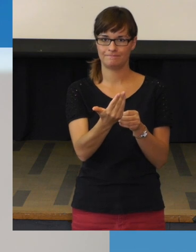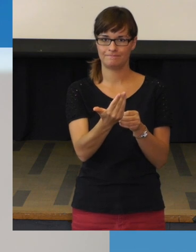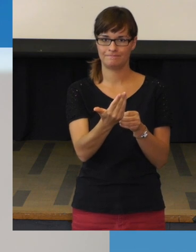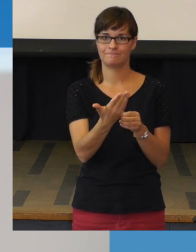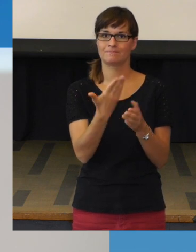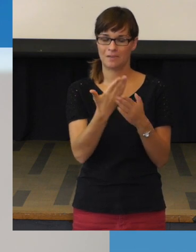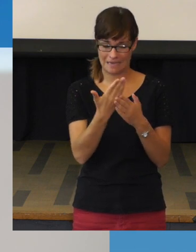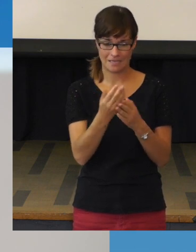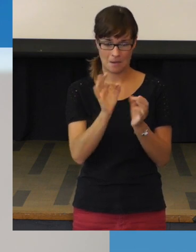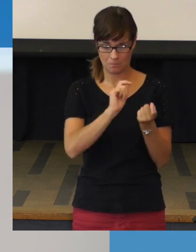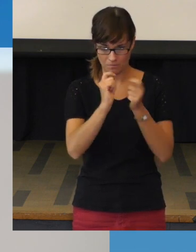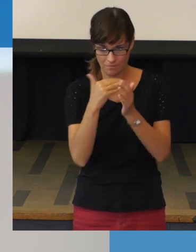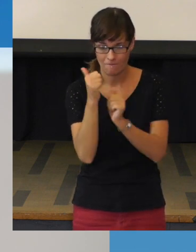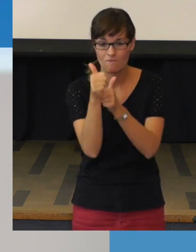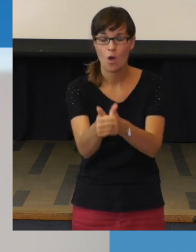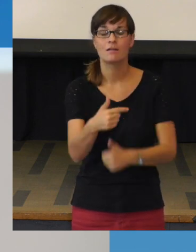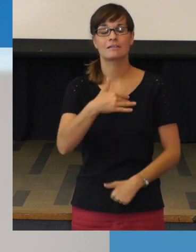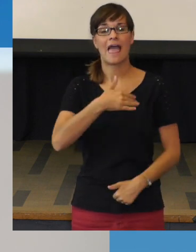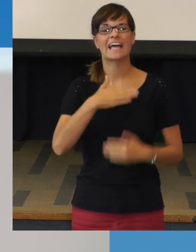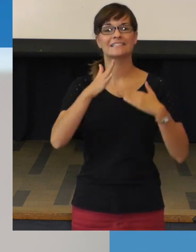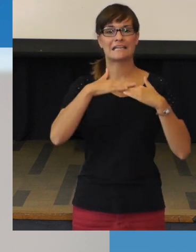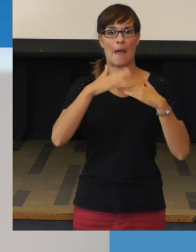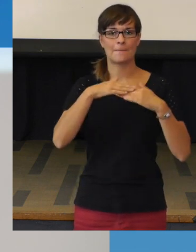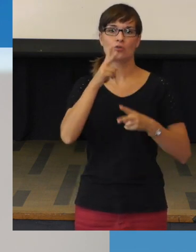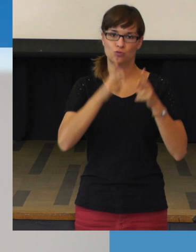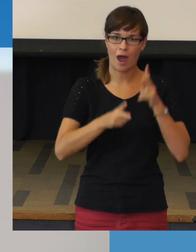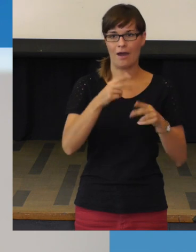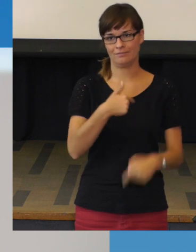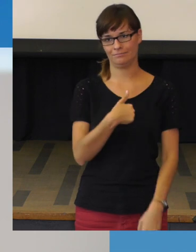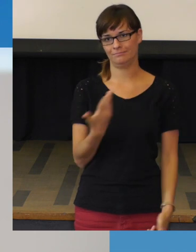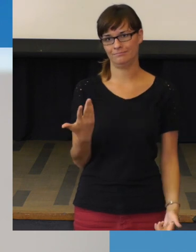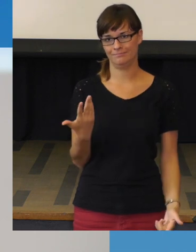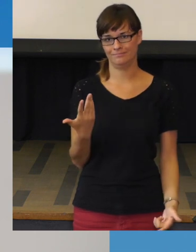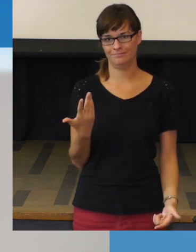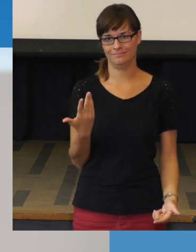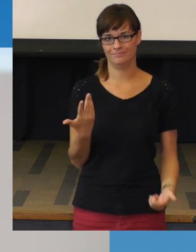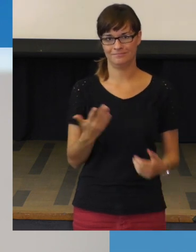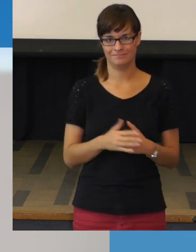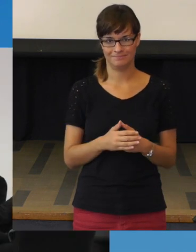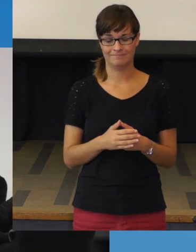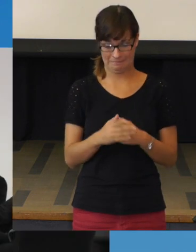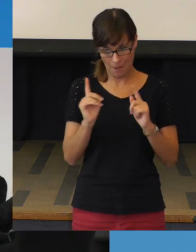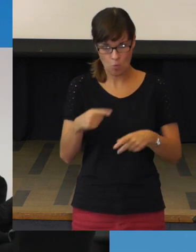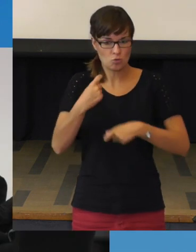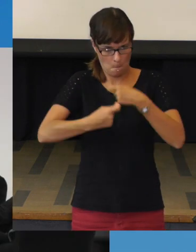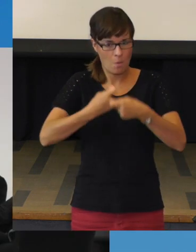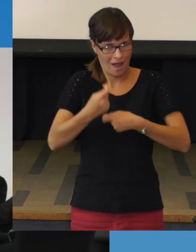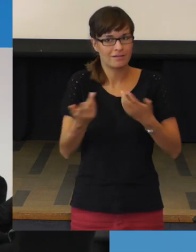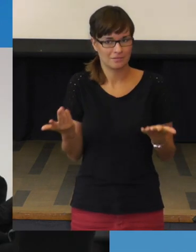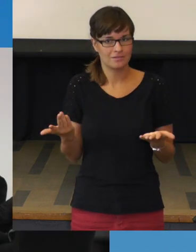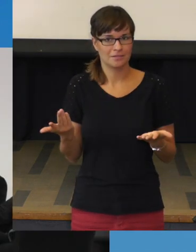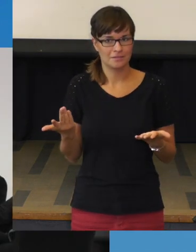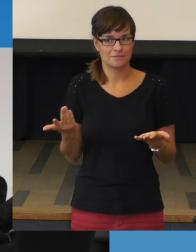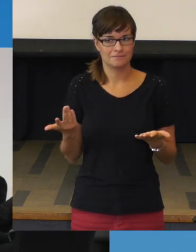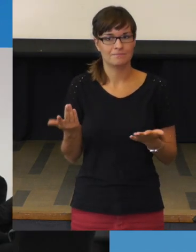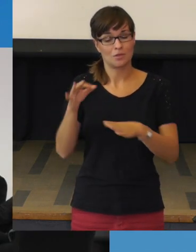an der Herzklappe hatte. Das musste jetzt in irgendeiner Form behandelt werden. Daraufhin